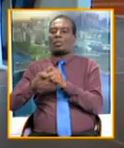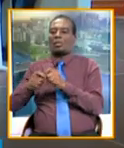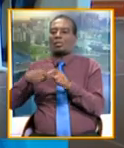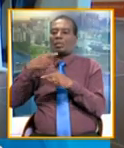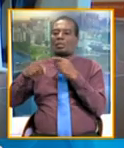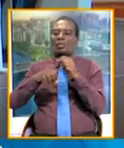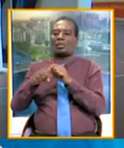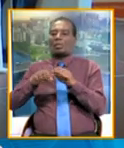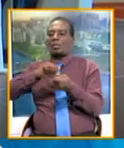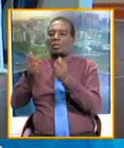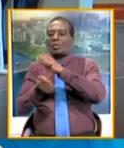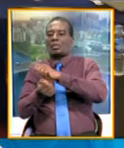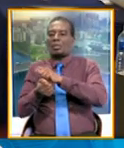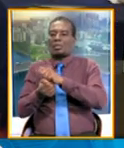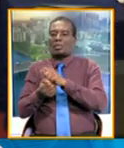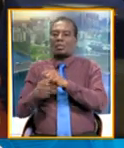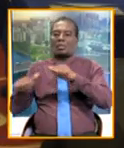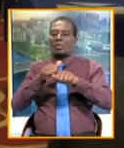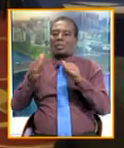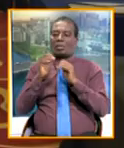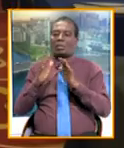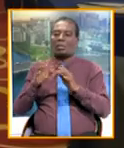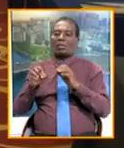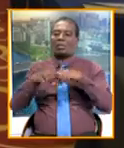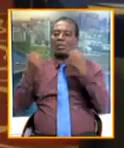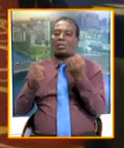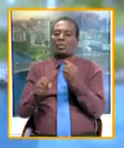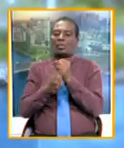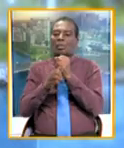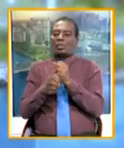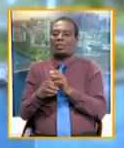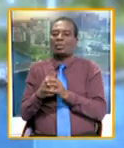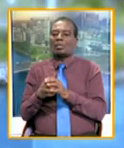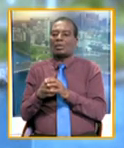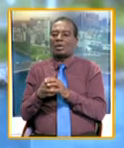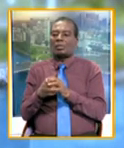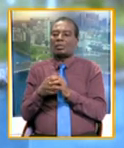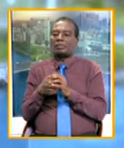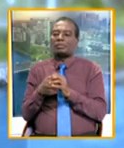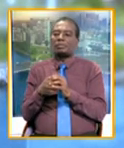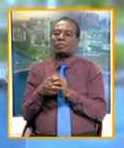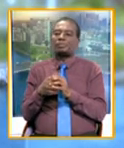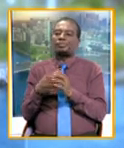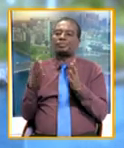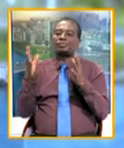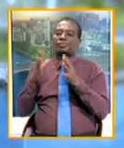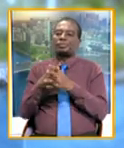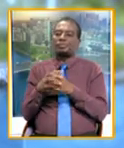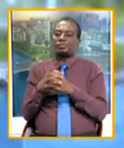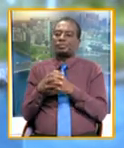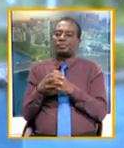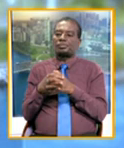qui change les fondamentaux des activités socio-économiques. C'était un reportage donc de